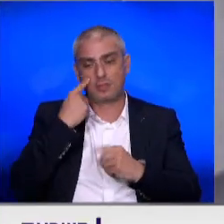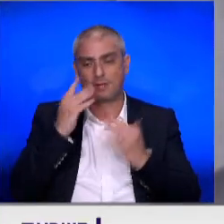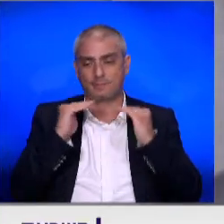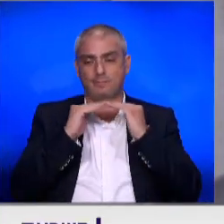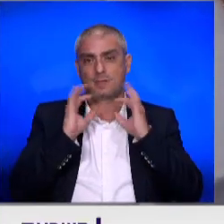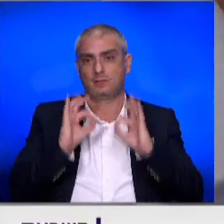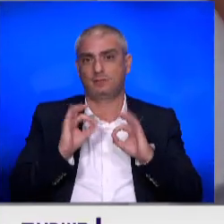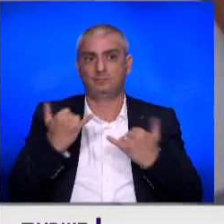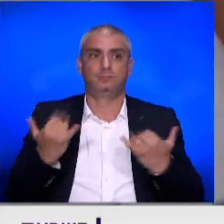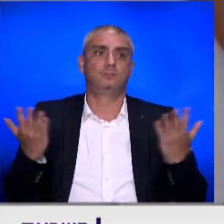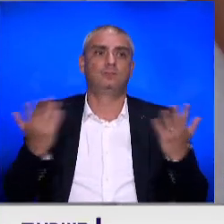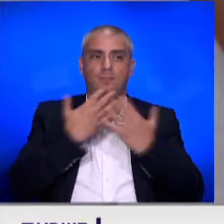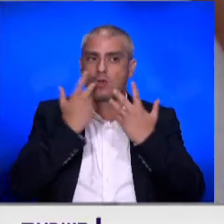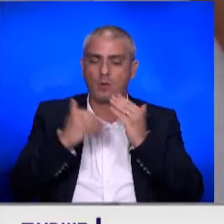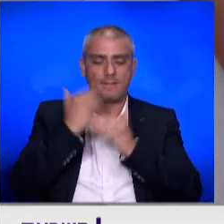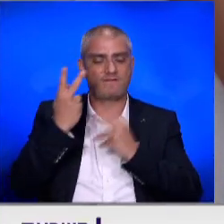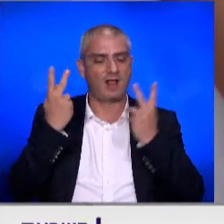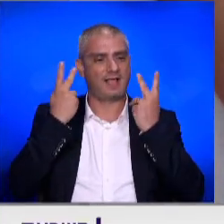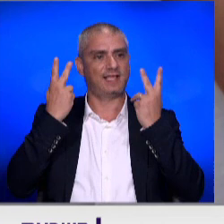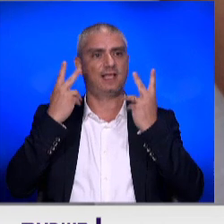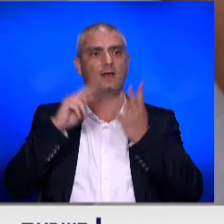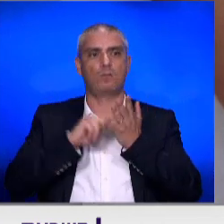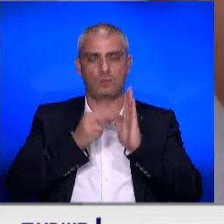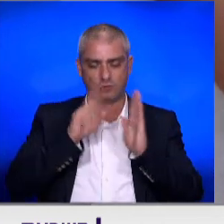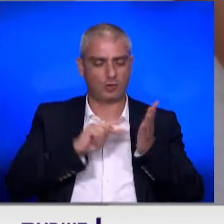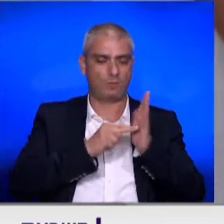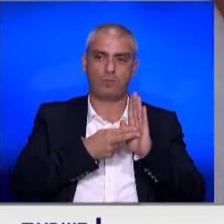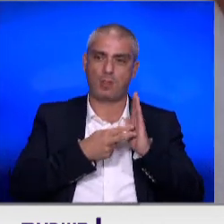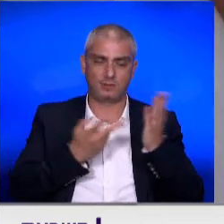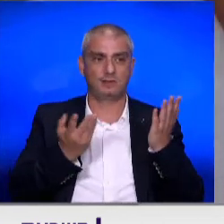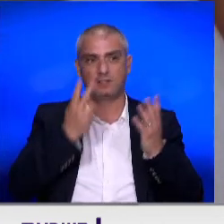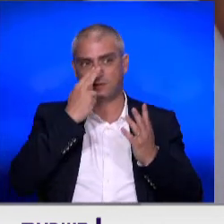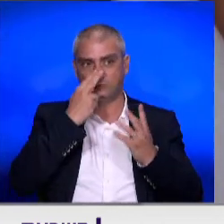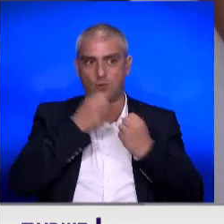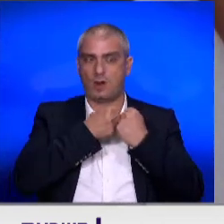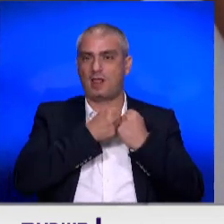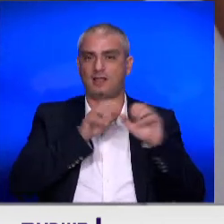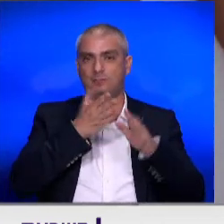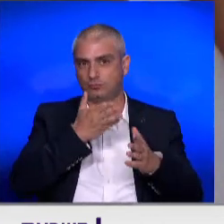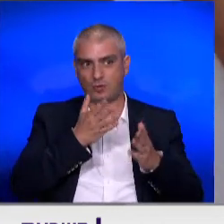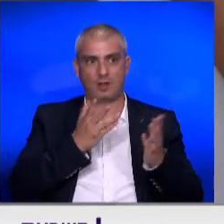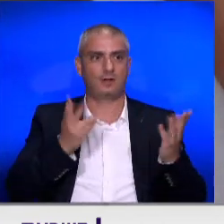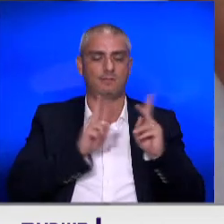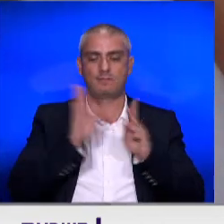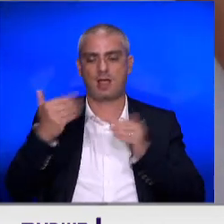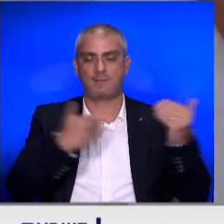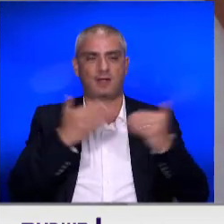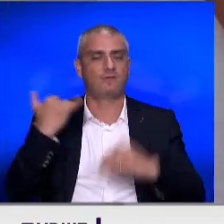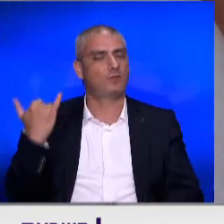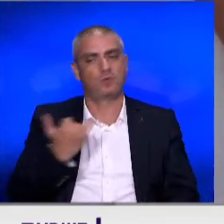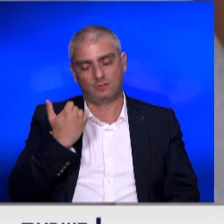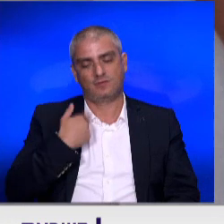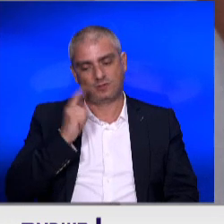העיתוי. ברור שמעבר לעניין הערכי יש גם עניין פוליטי. ינסו לאתגר היום את הממשלה הזאת עם כל הרבה הזמן. כיוונים. כל הזמן. ואנחנו נצטרך